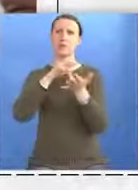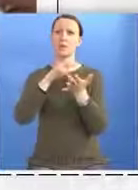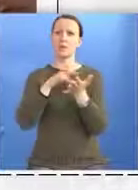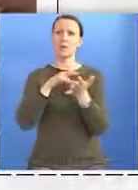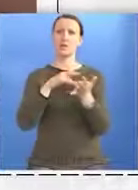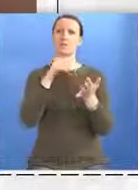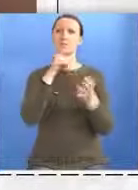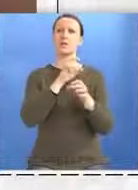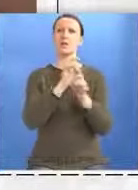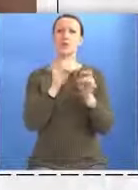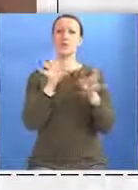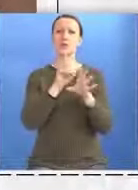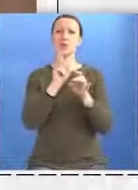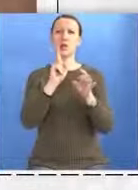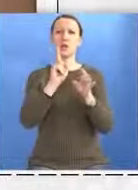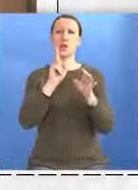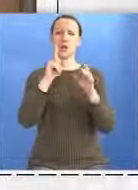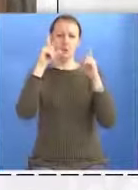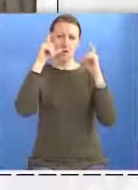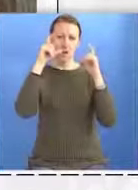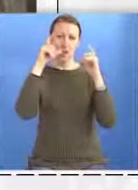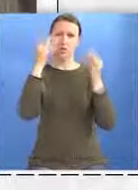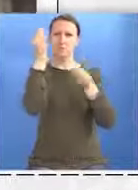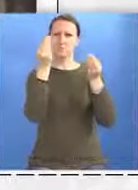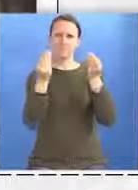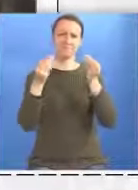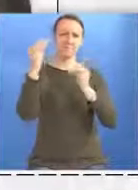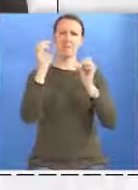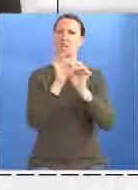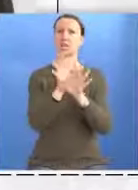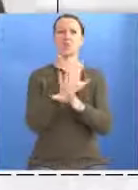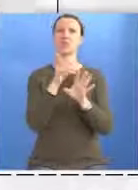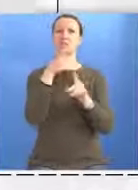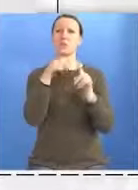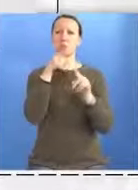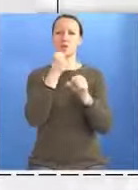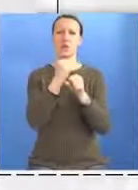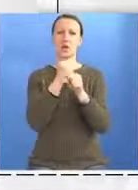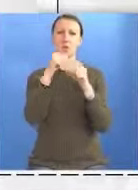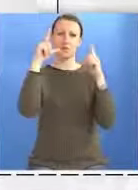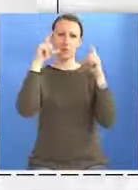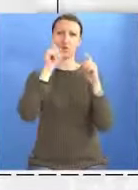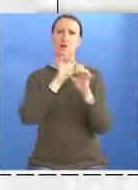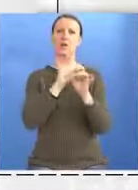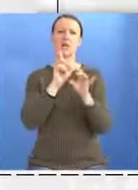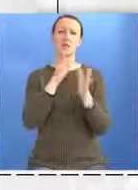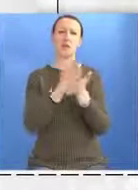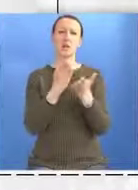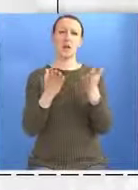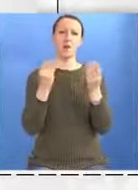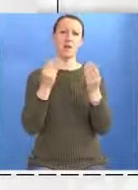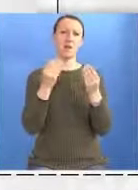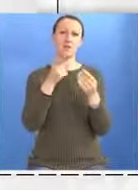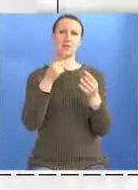lokaciji i nikad ništa ne petljam u Photoshopu, ne volim to. Zato se bavim digitalnom fotografijom, nikad nisam baš bila